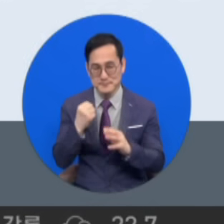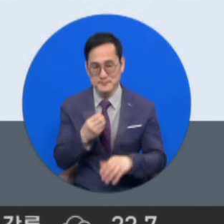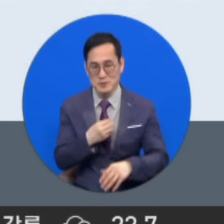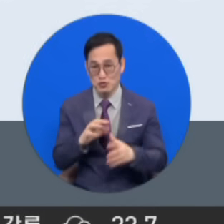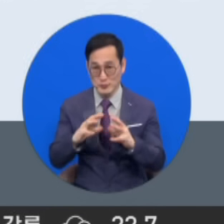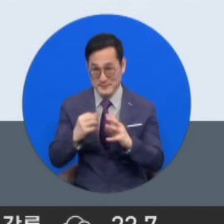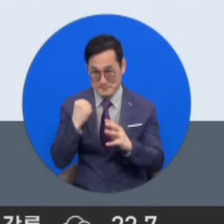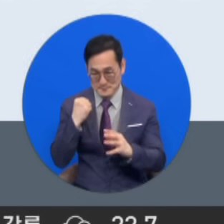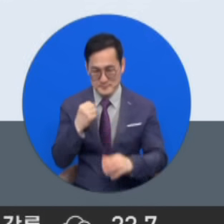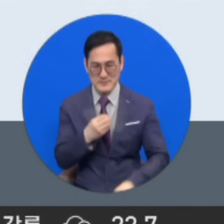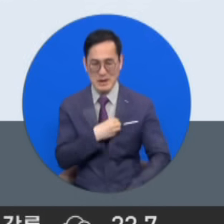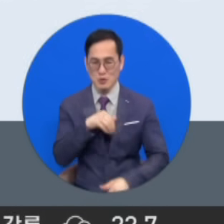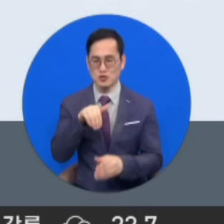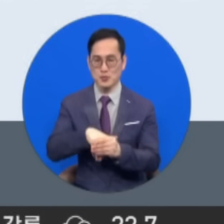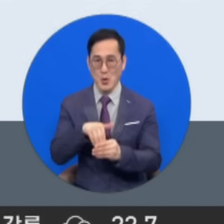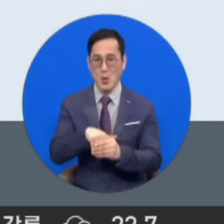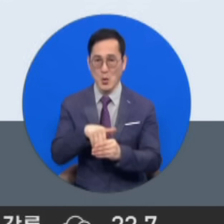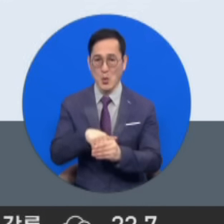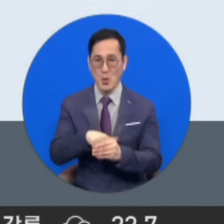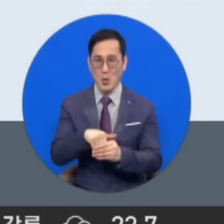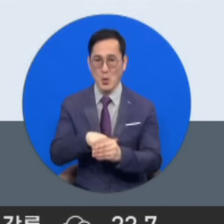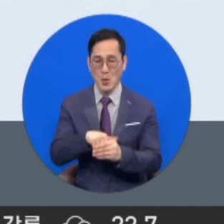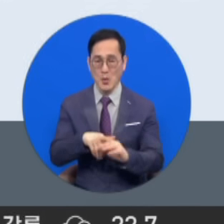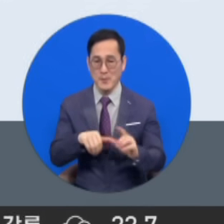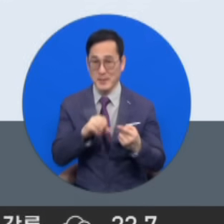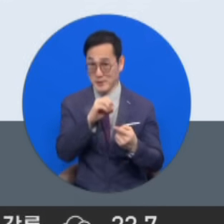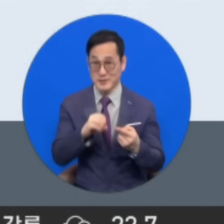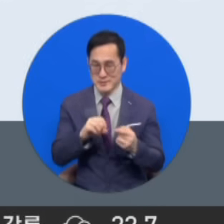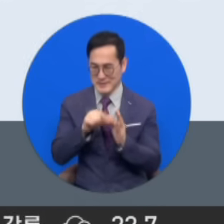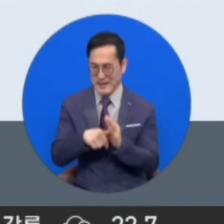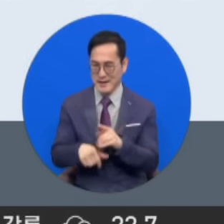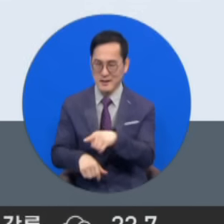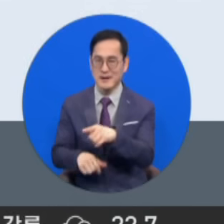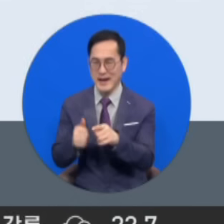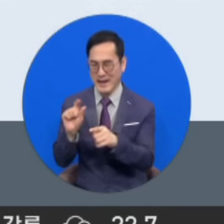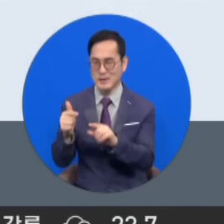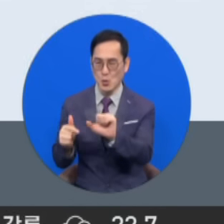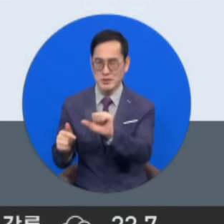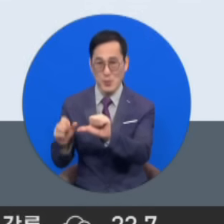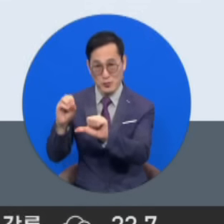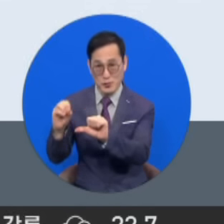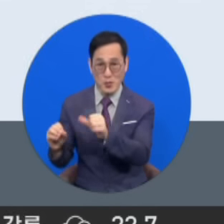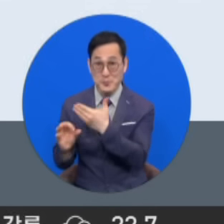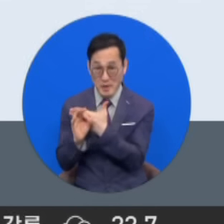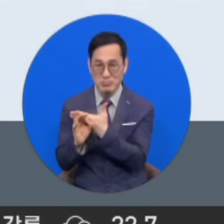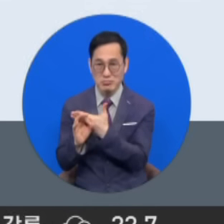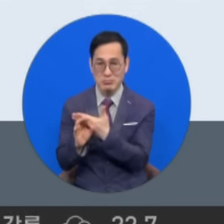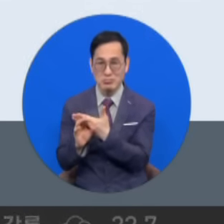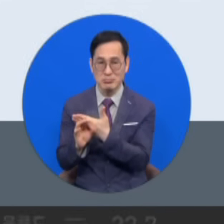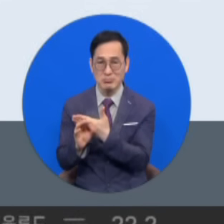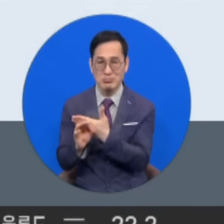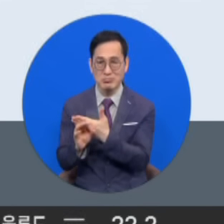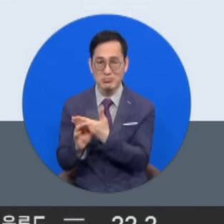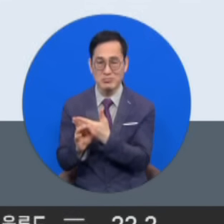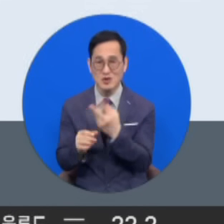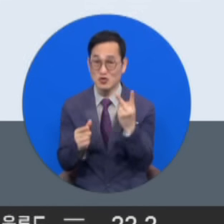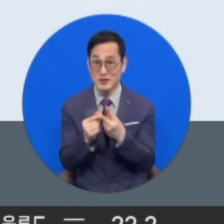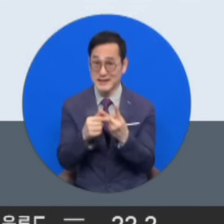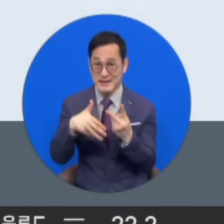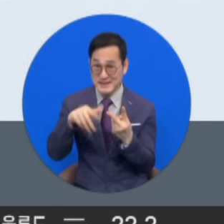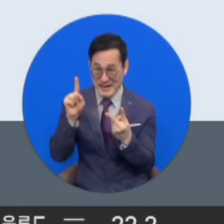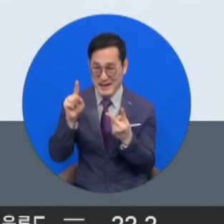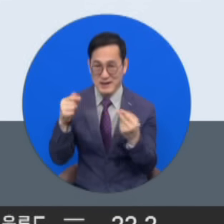당시에 이제 당원 투표가 한동훈 후보가 55가 나오고 일반 여론조사에서 앞서 봤던 수치를 얻는다면 결선은 없는 거예요.